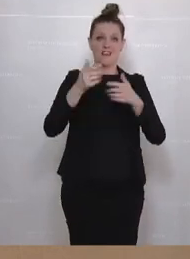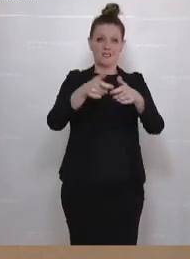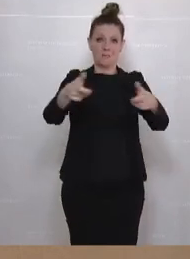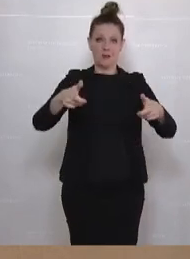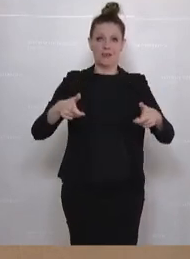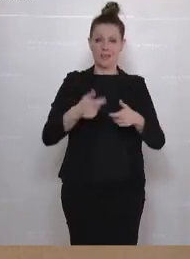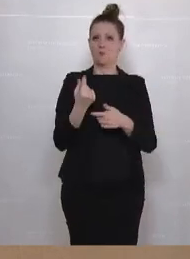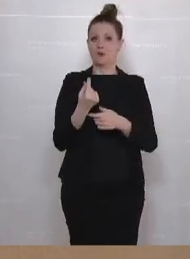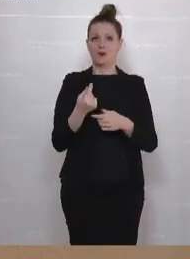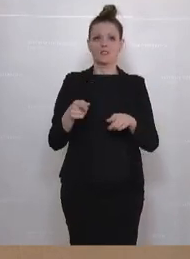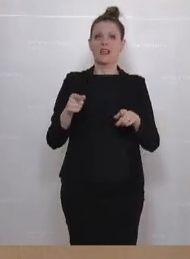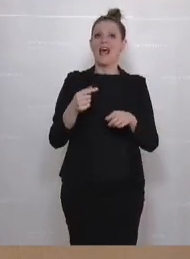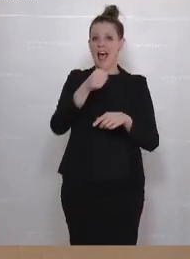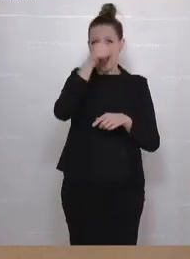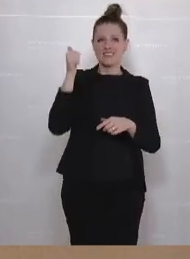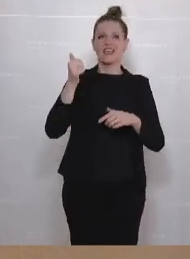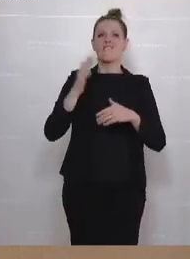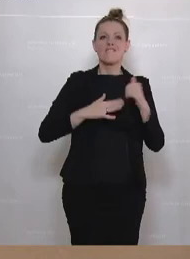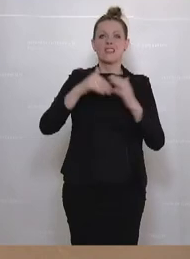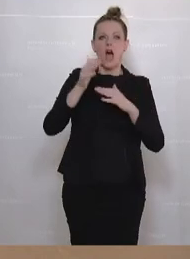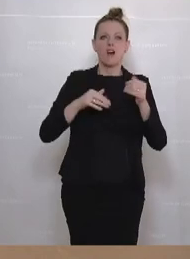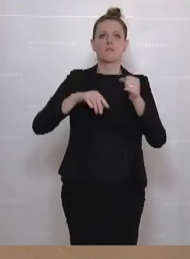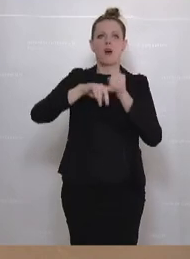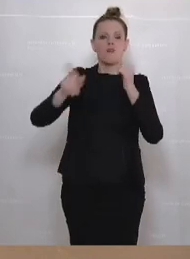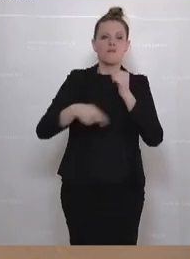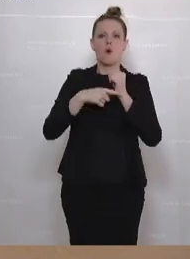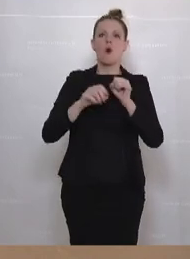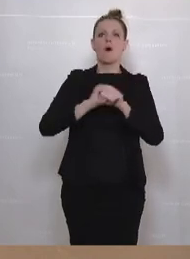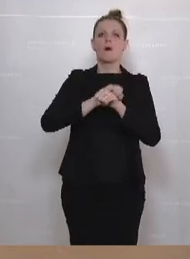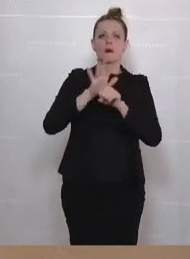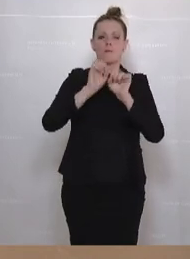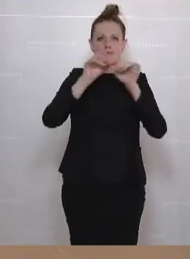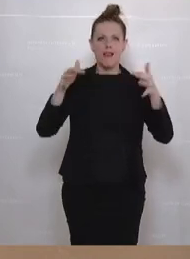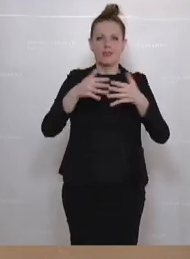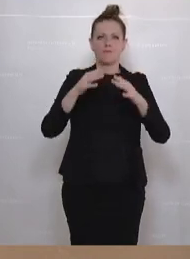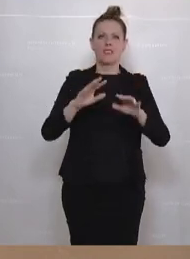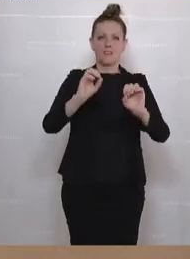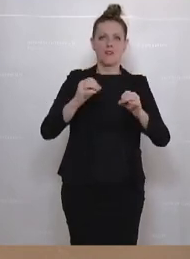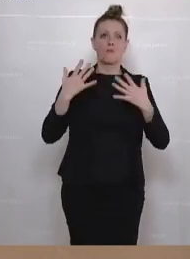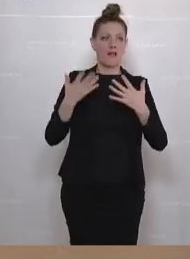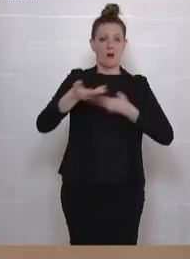ja genauso Wiederaufbaufonds nach der Pandemie, nach der sozusagen wirtschaftlichen